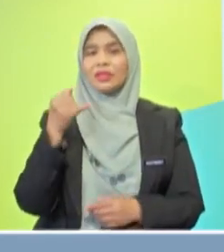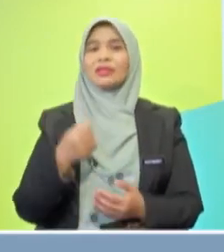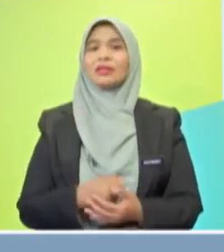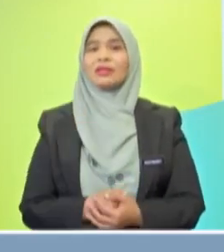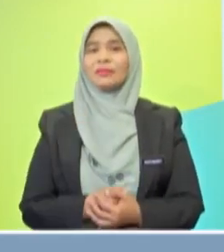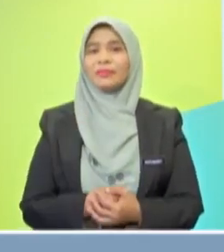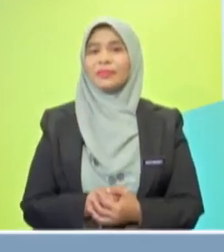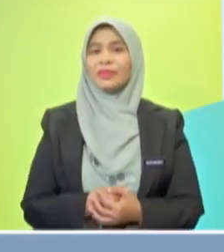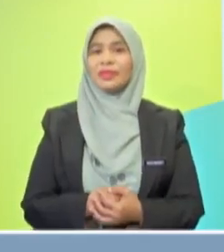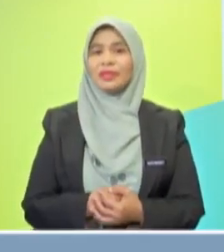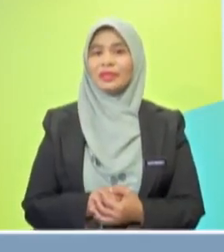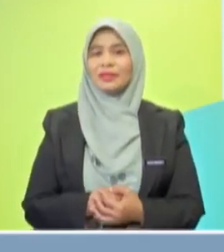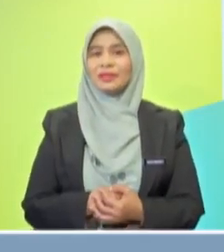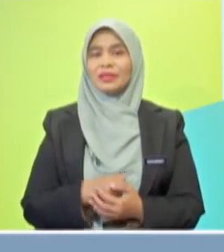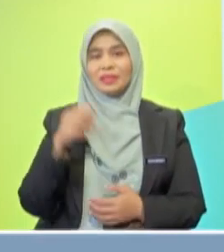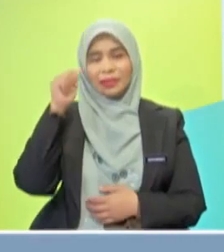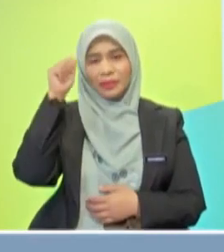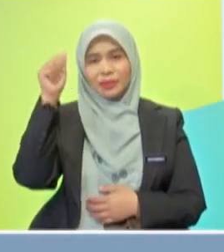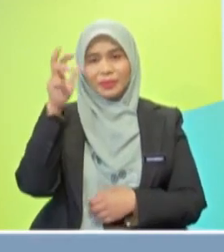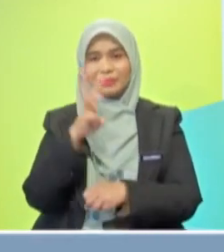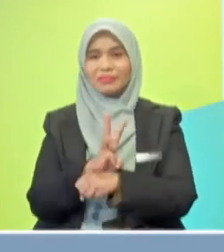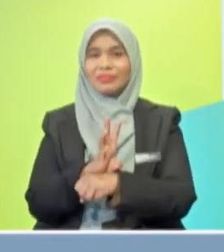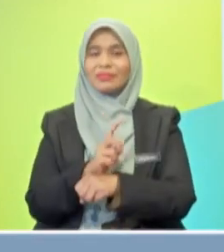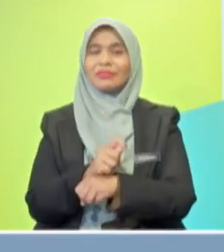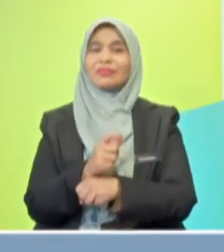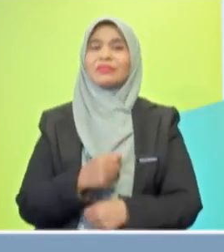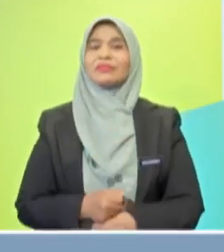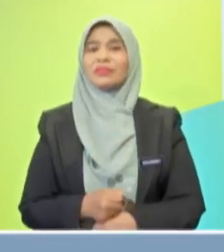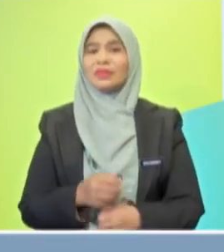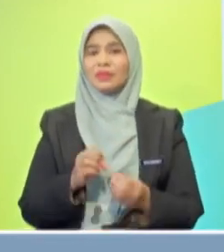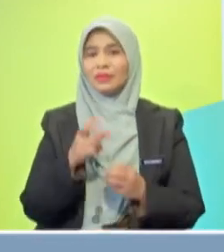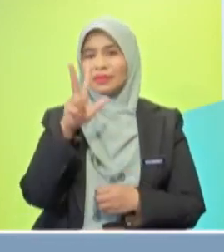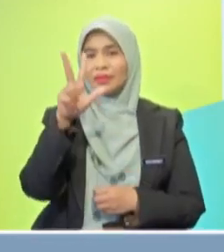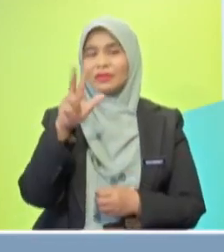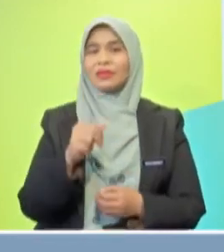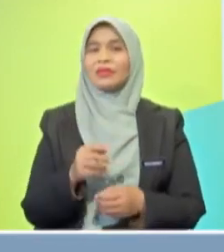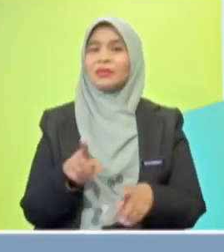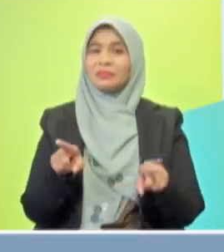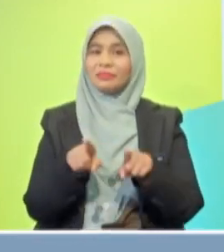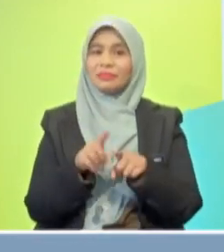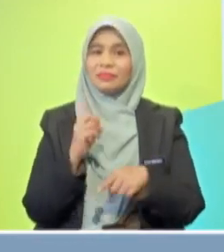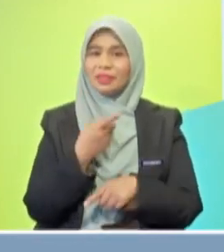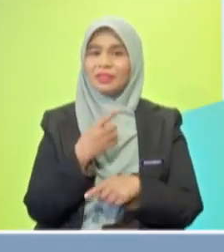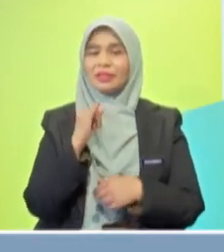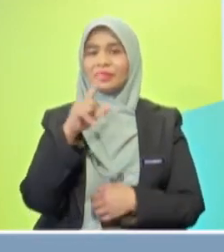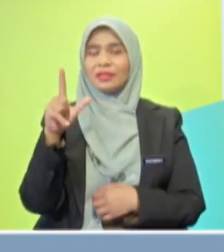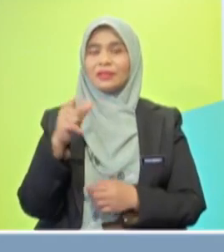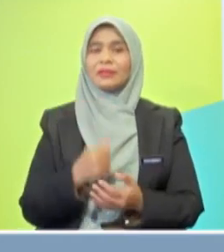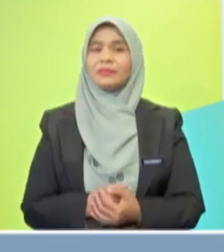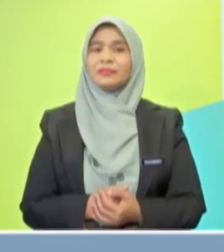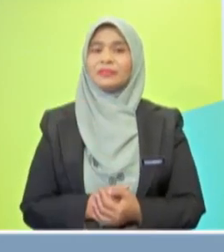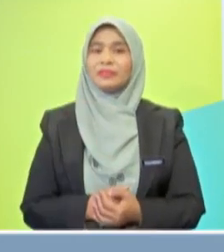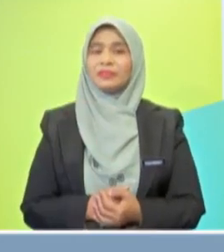92. Hai Hani, assalamualaikum. Okay, yang ketiga bersama kita pada hari ini